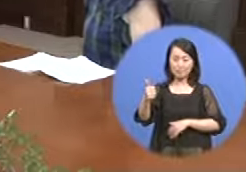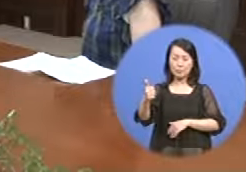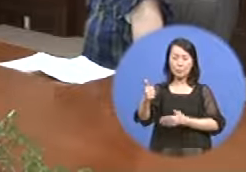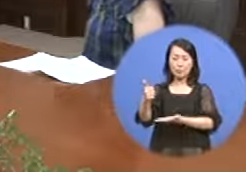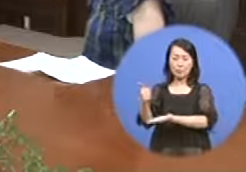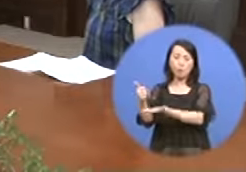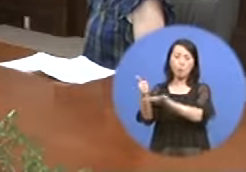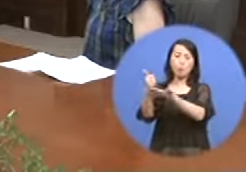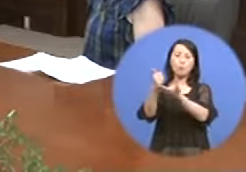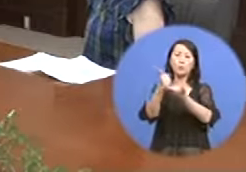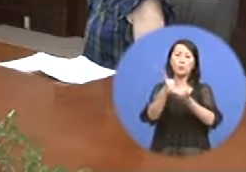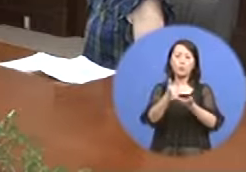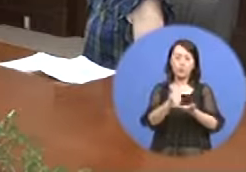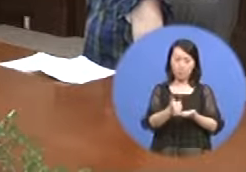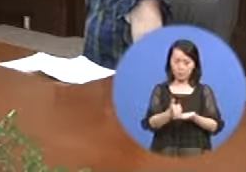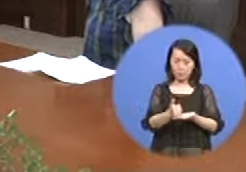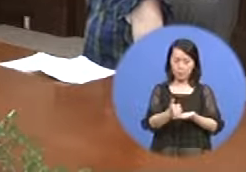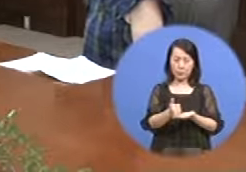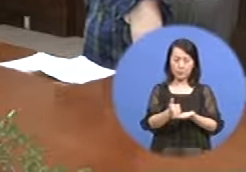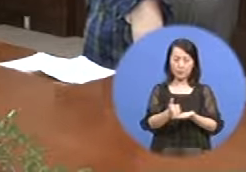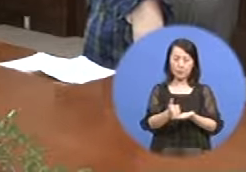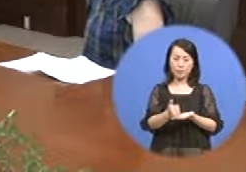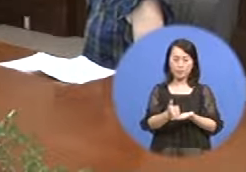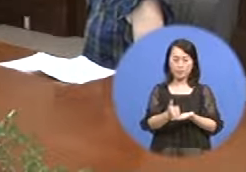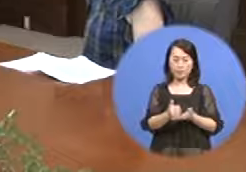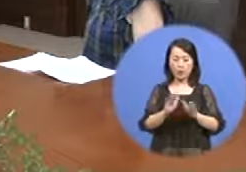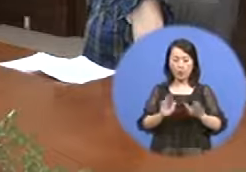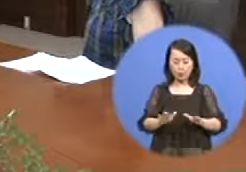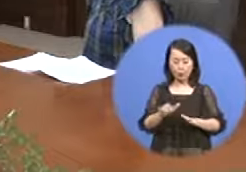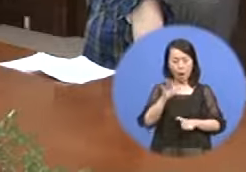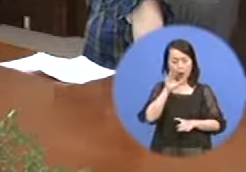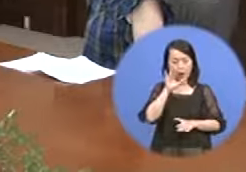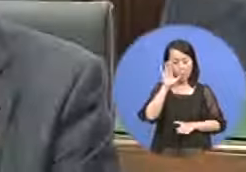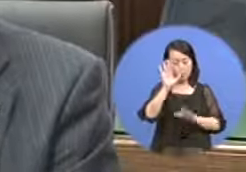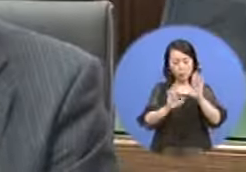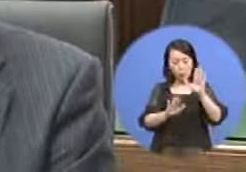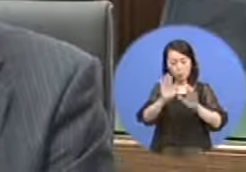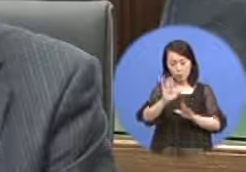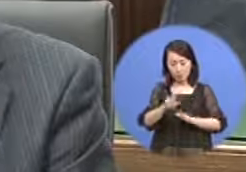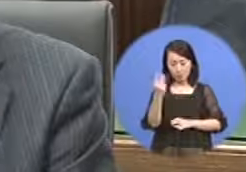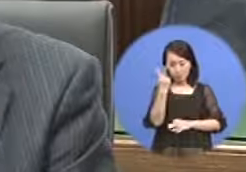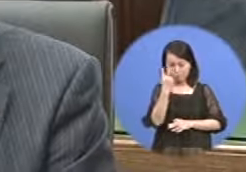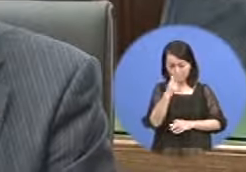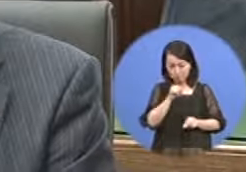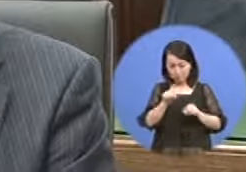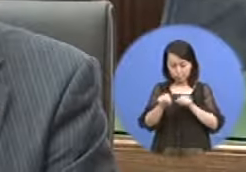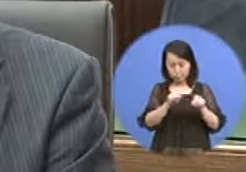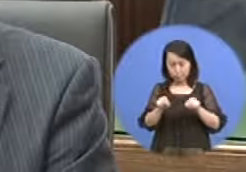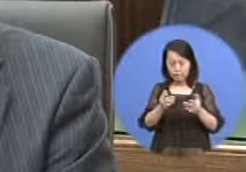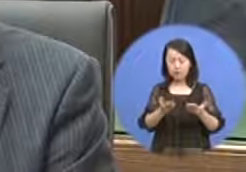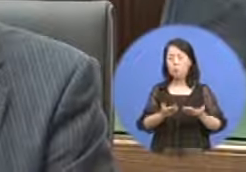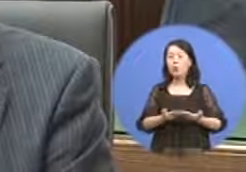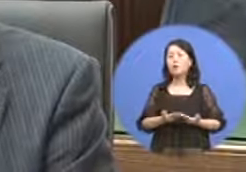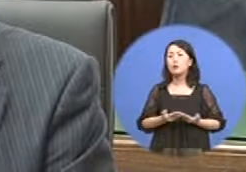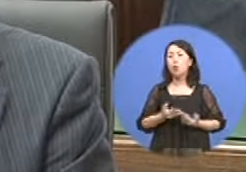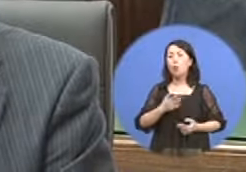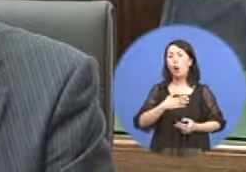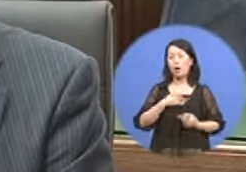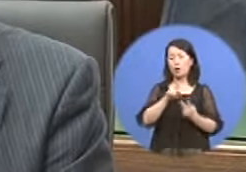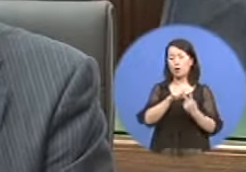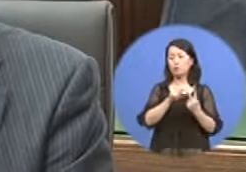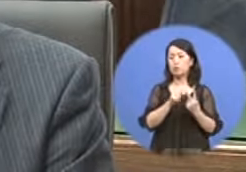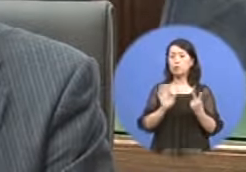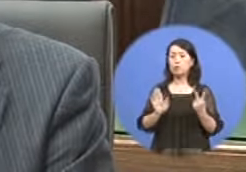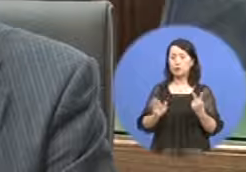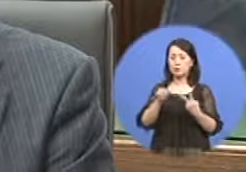ですけど、はい、そこに立派な人が来てもらって、はい、で今いろいろ指南をしてもらってるんです。でそしたらですね、分かったことが2つあって、1